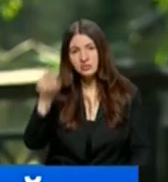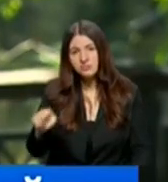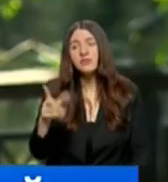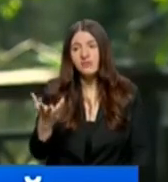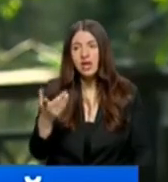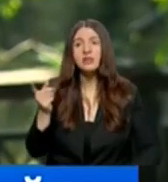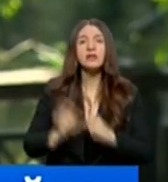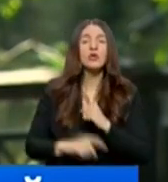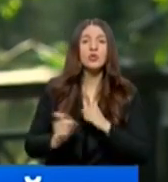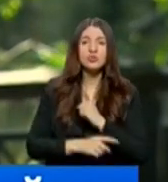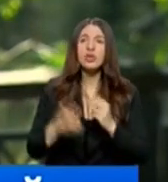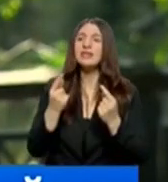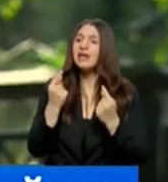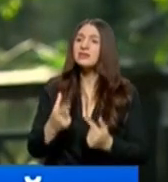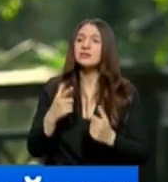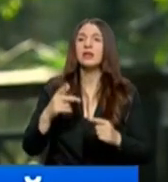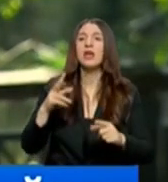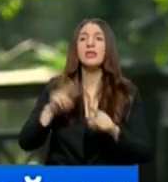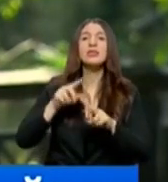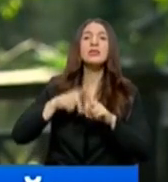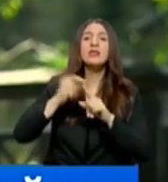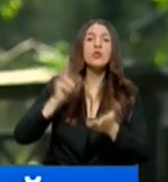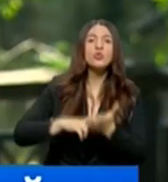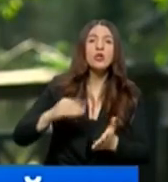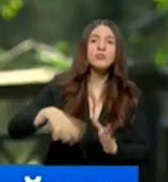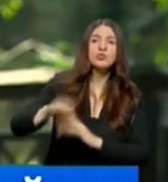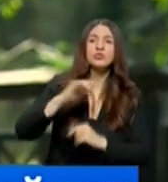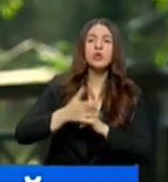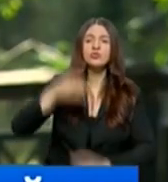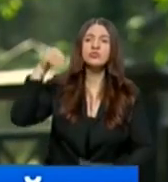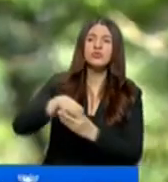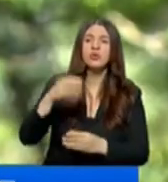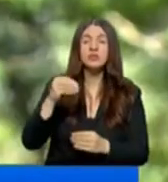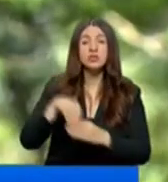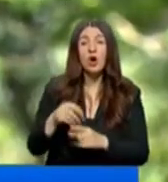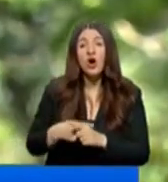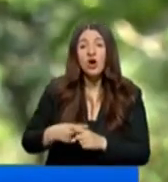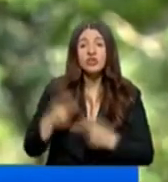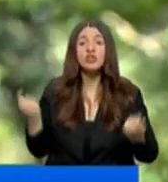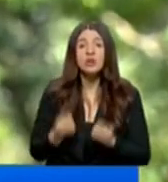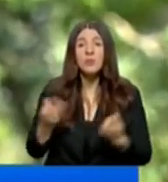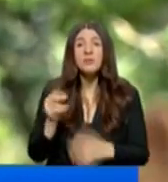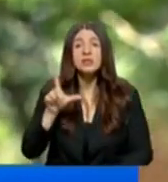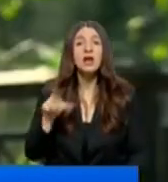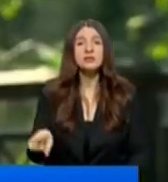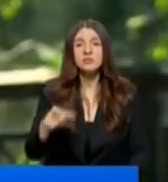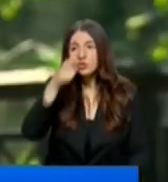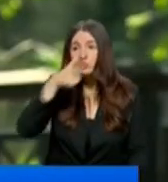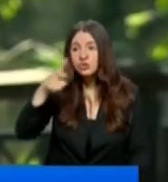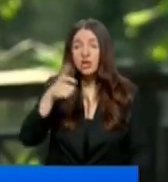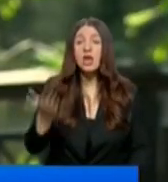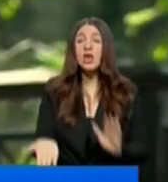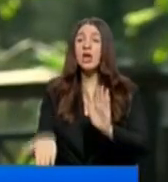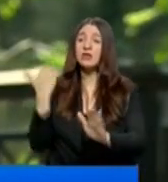ve terörün en azından NATO'ya üye olan bütün ülkelerde sonlandırılması için ortak çaba harcanması lazım. Türkiye'nin